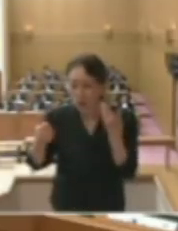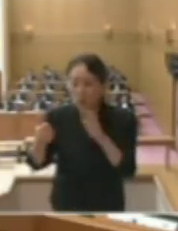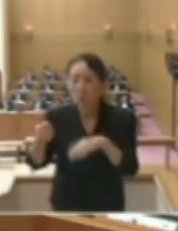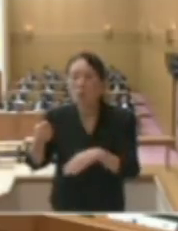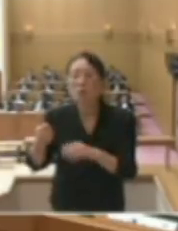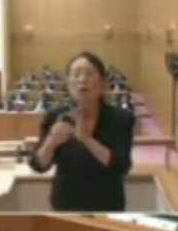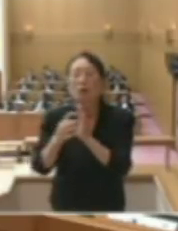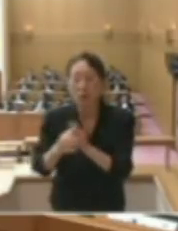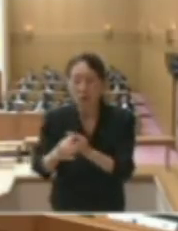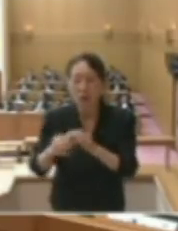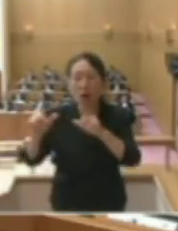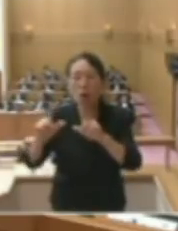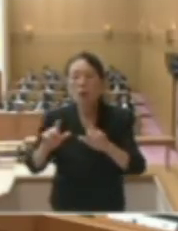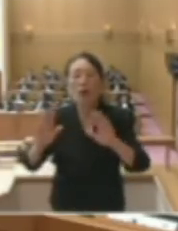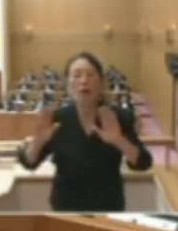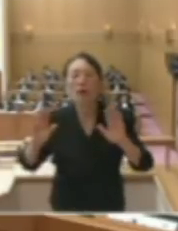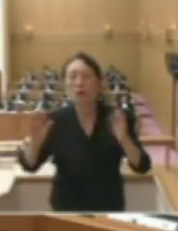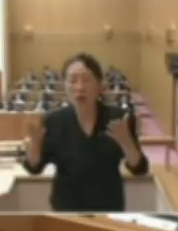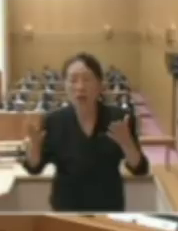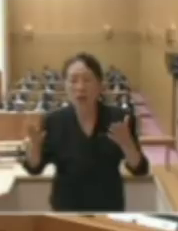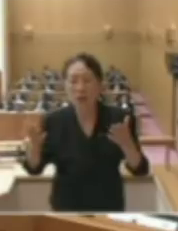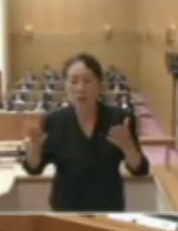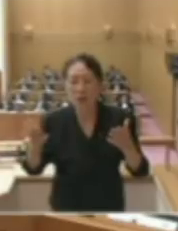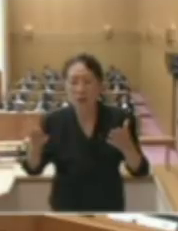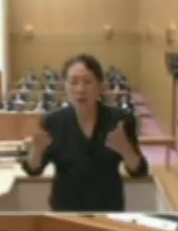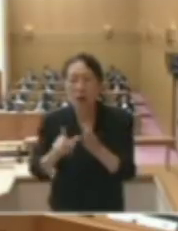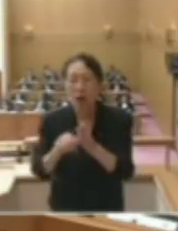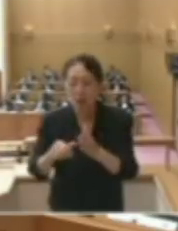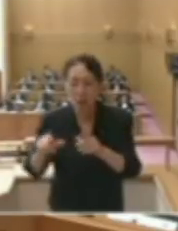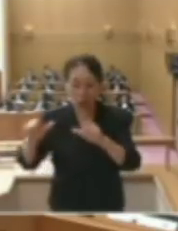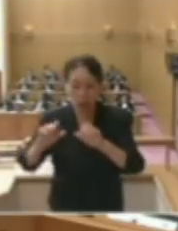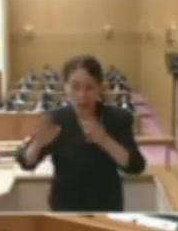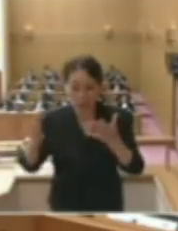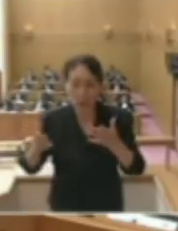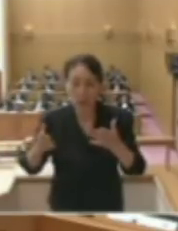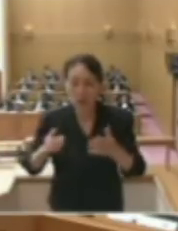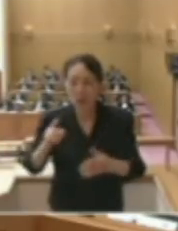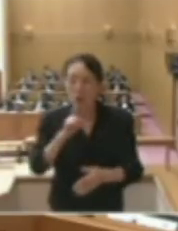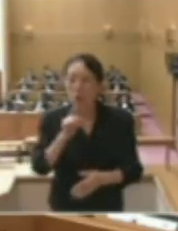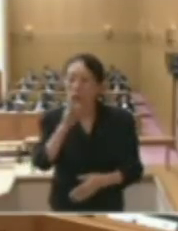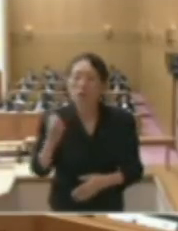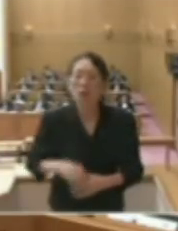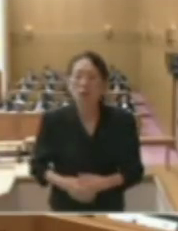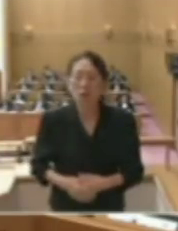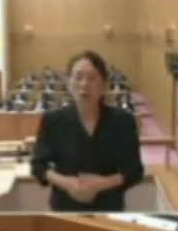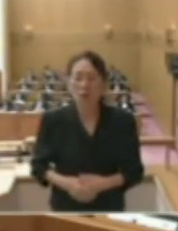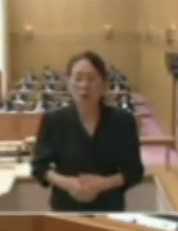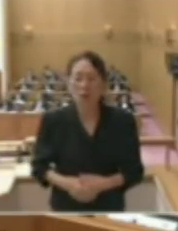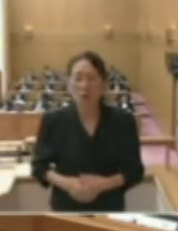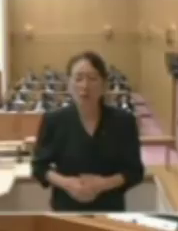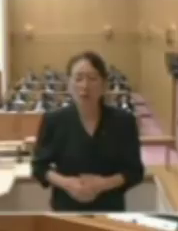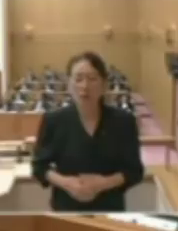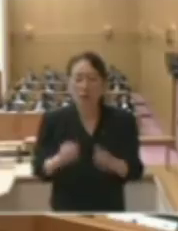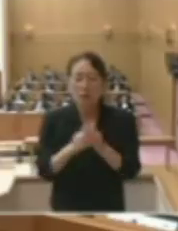答えたくないと言ってください。私はそれを市民に言いますから。どうぞ言ってください。構いません。磯岡議員の議員の質問には答えられ